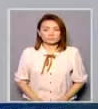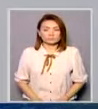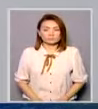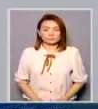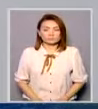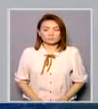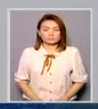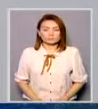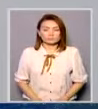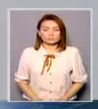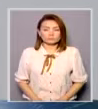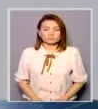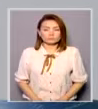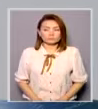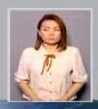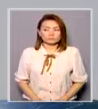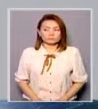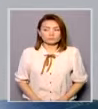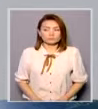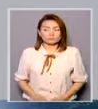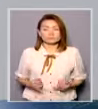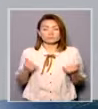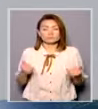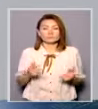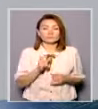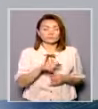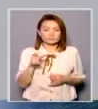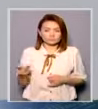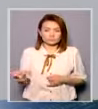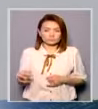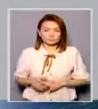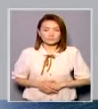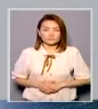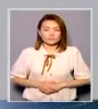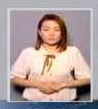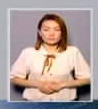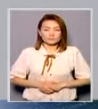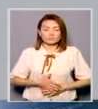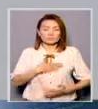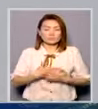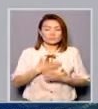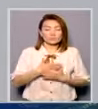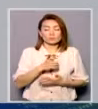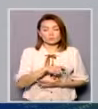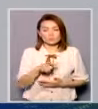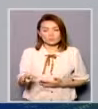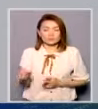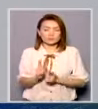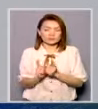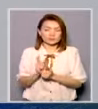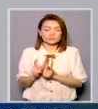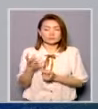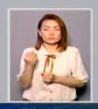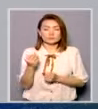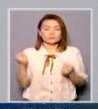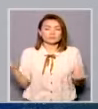лайық. Қазақстанның бүгінгі таңдағы азаматтық қоғамының белсенді өкілдері референдумды